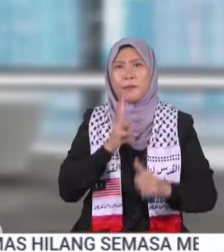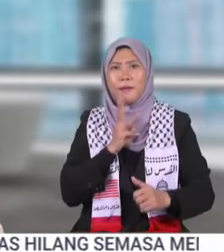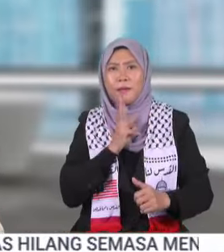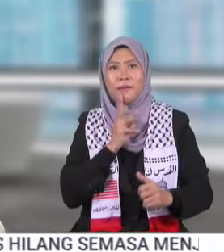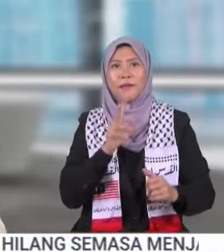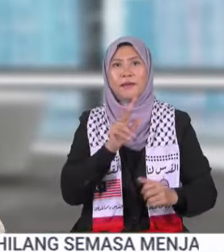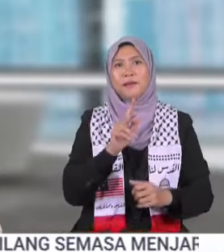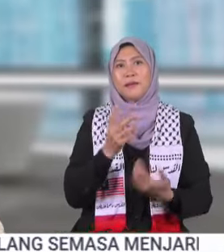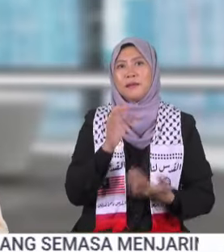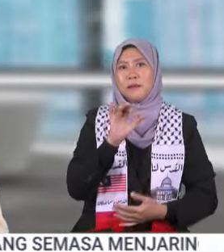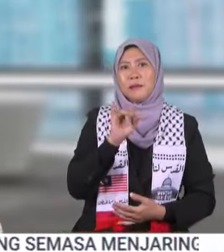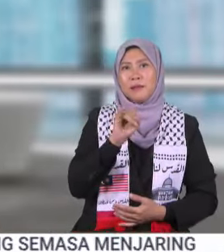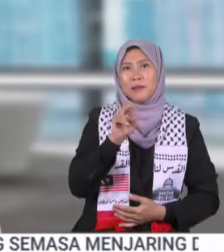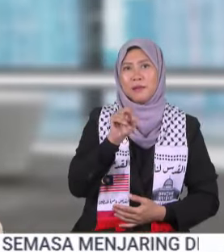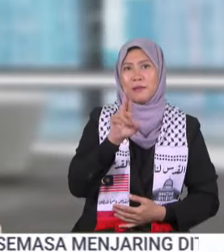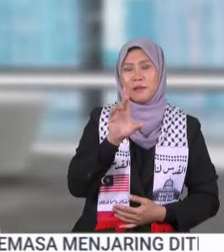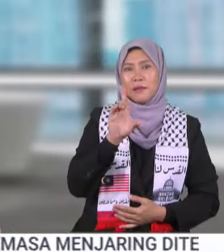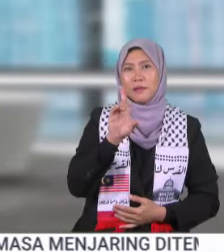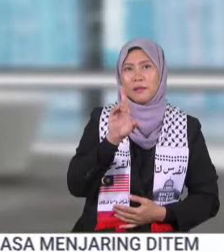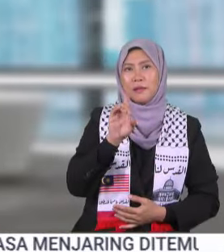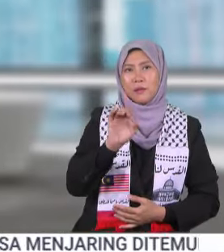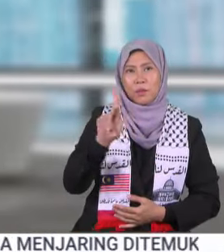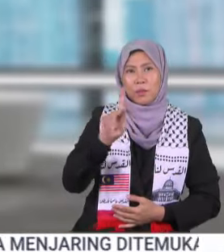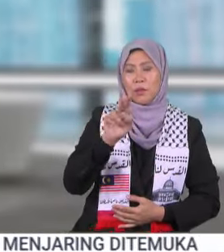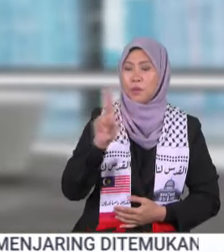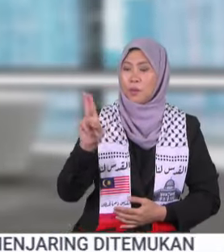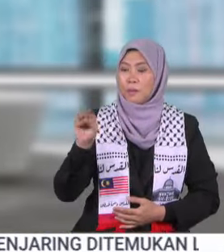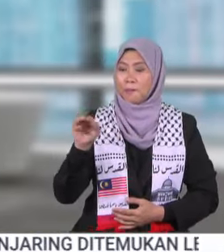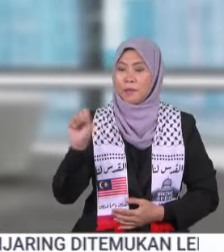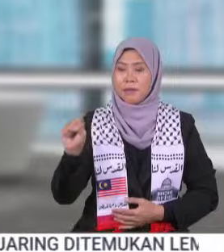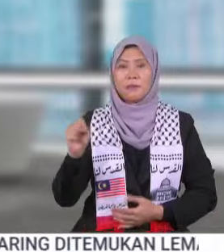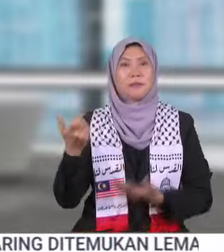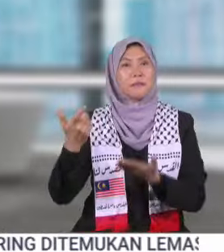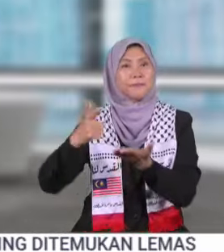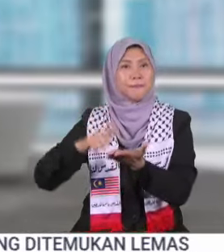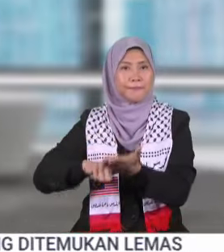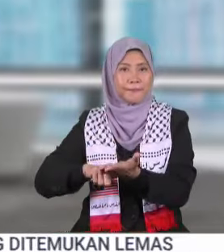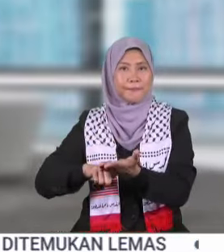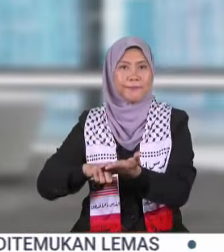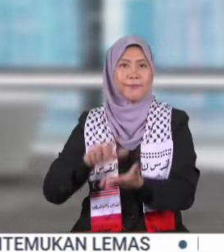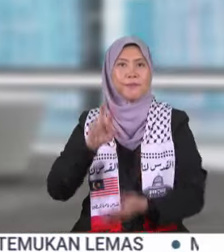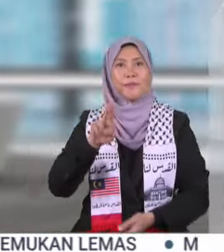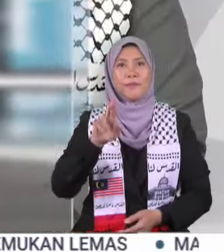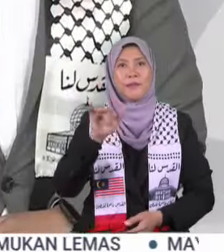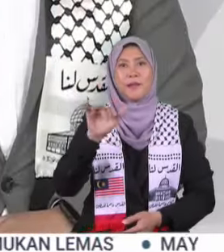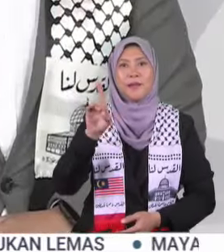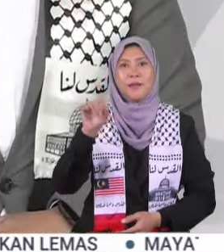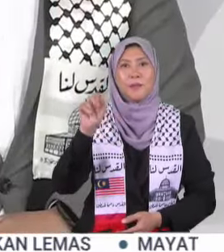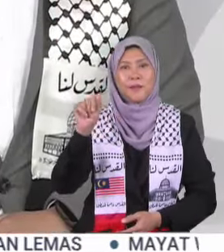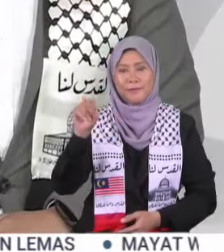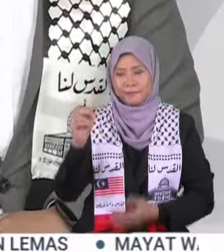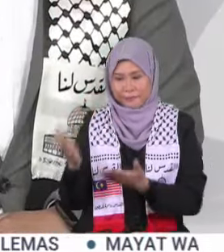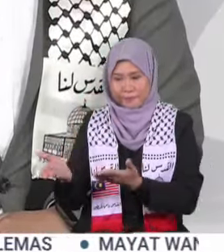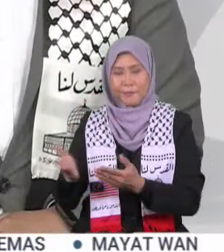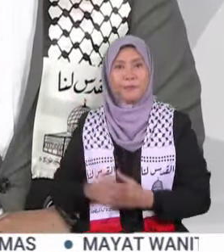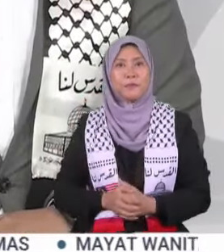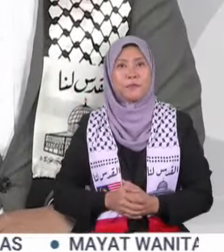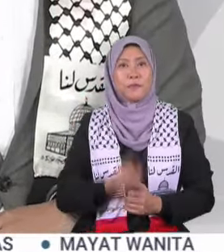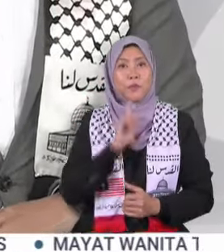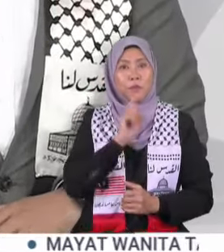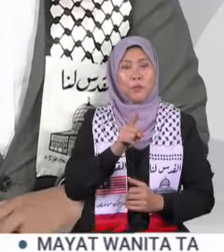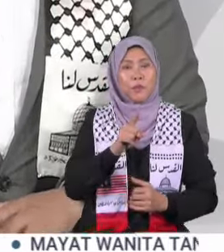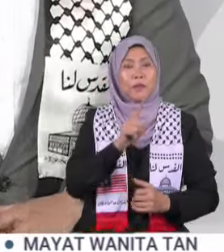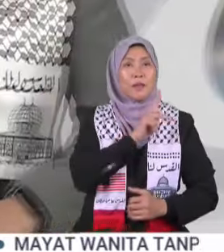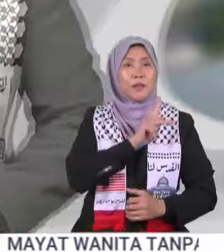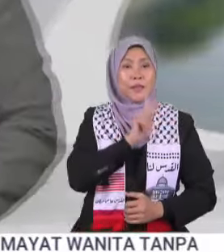induk UMS langsung bersama Rakan penyampai redwin Robin silakan redwin baik dia kementerian pendidikan tinggi akan